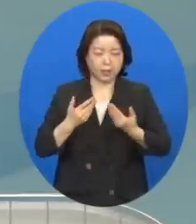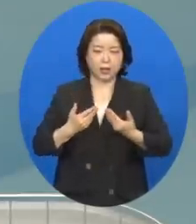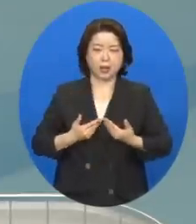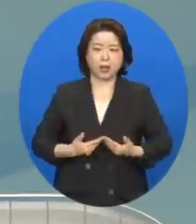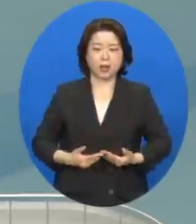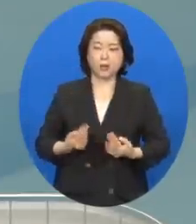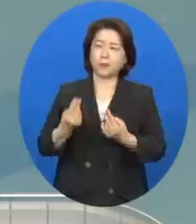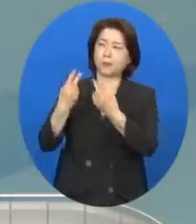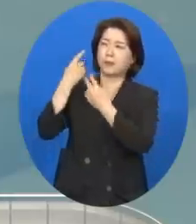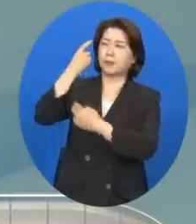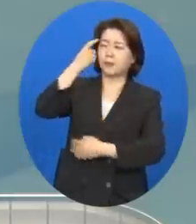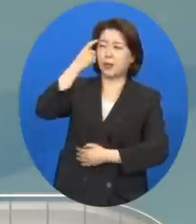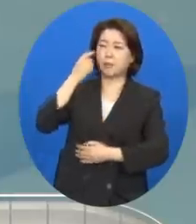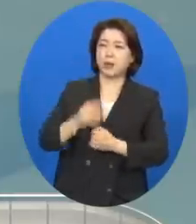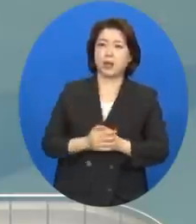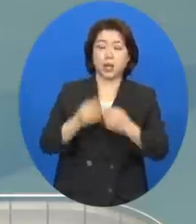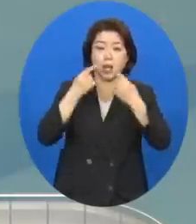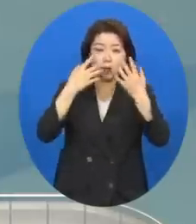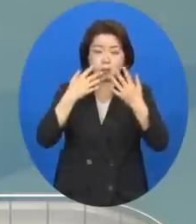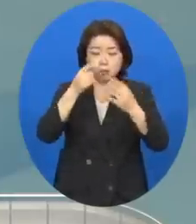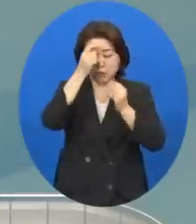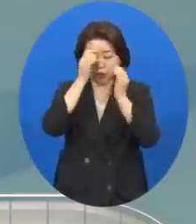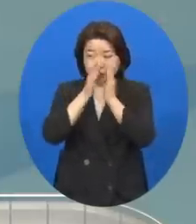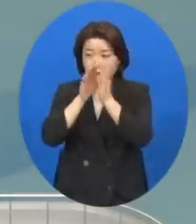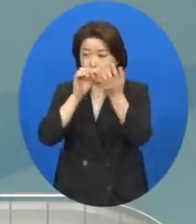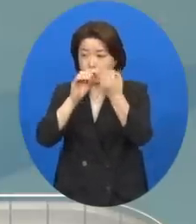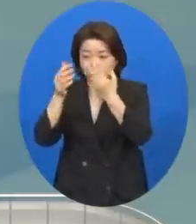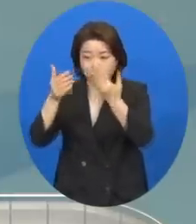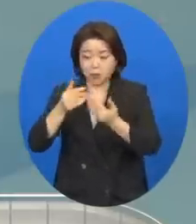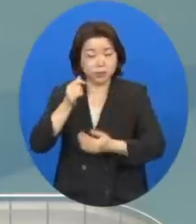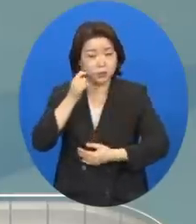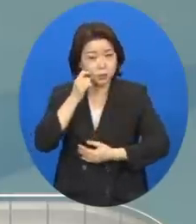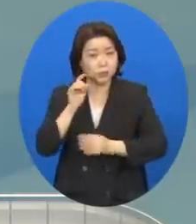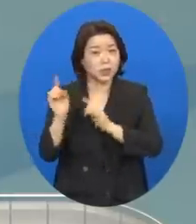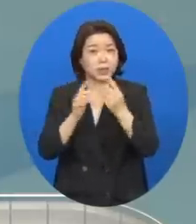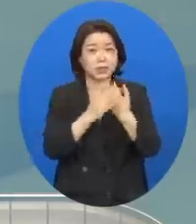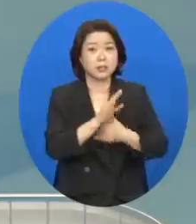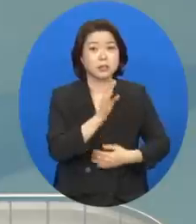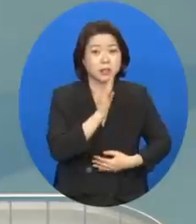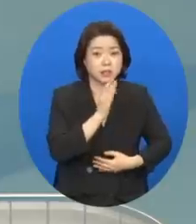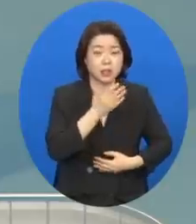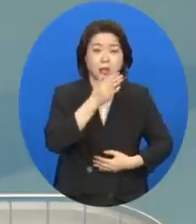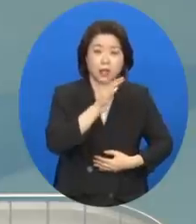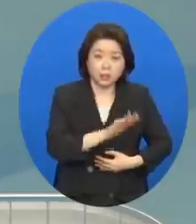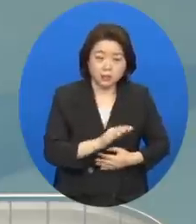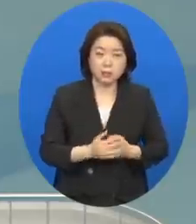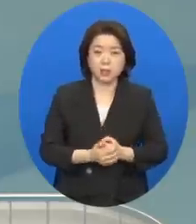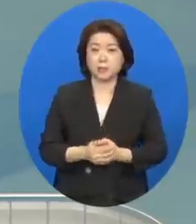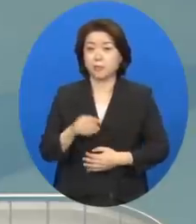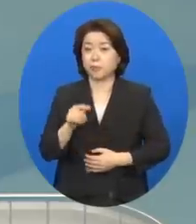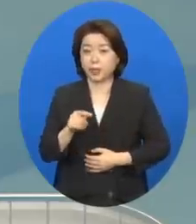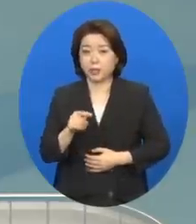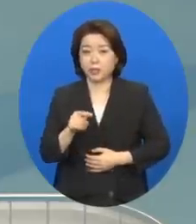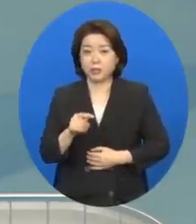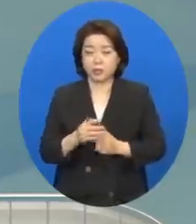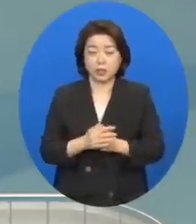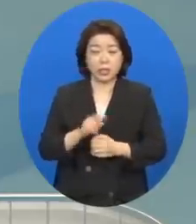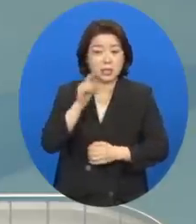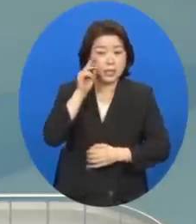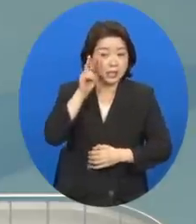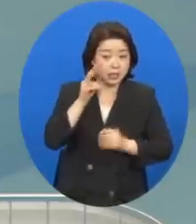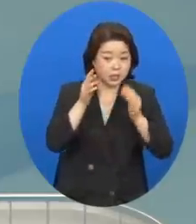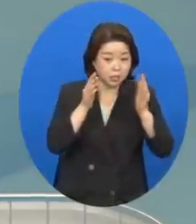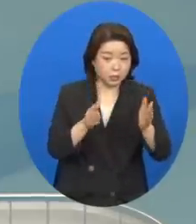보았어요. 분명히 기도 응답을 못 받은 집회예요. 그렇지만 그 두 주 이틀